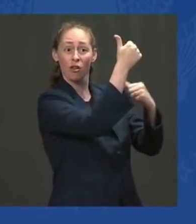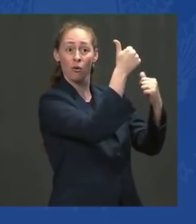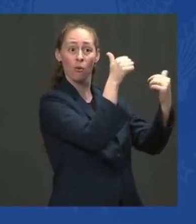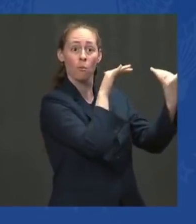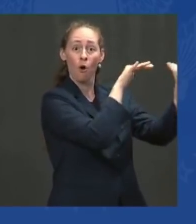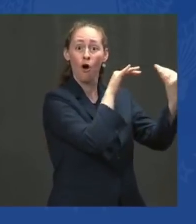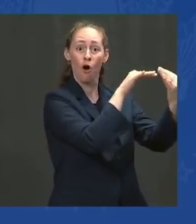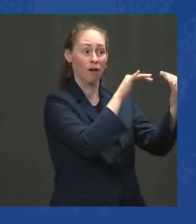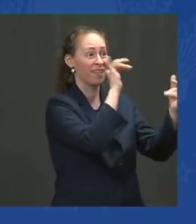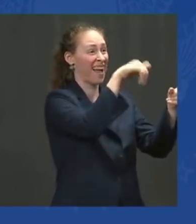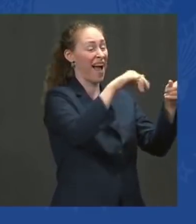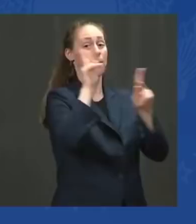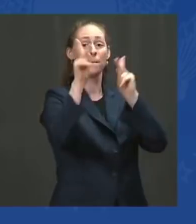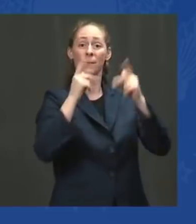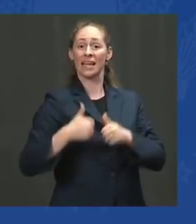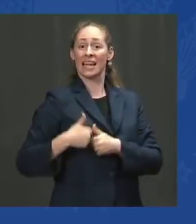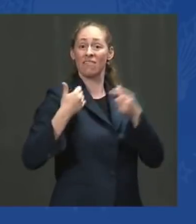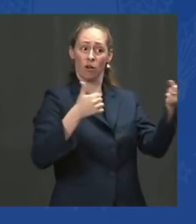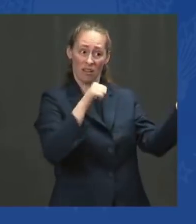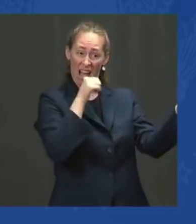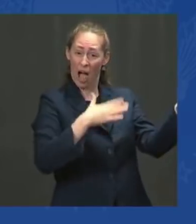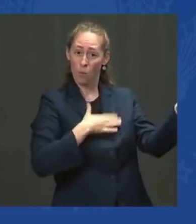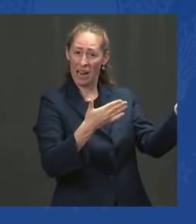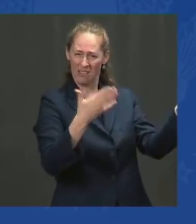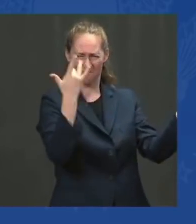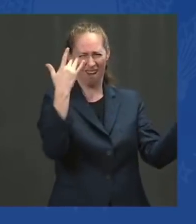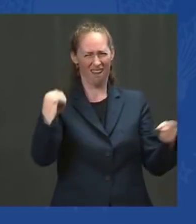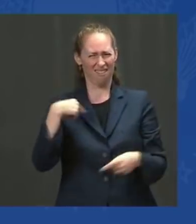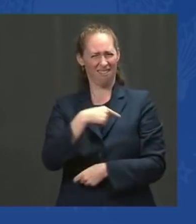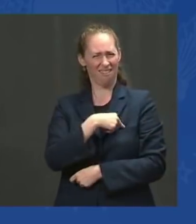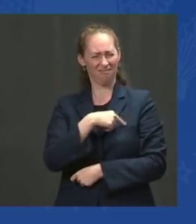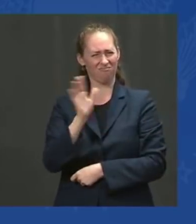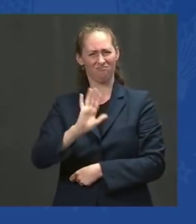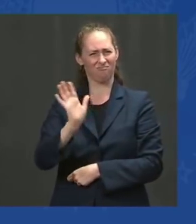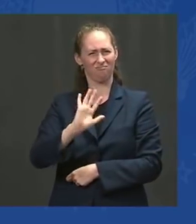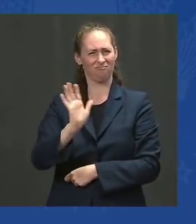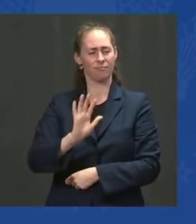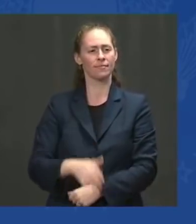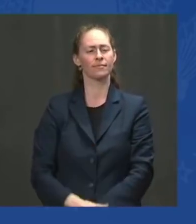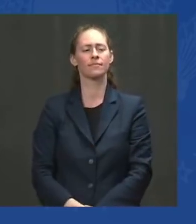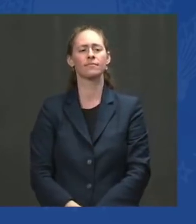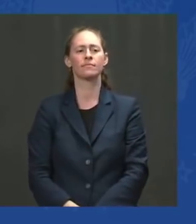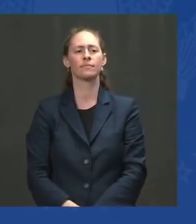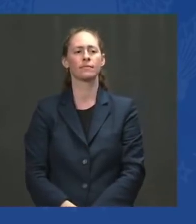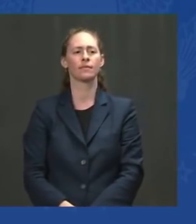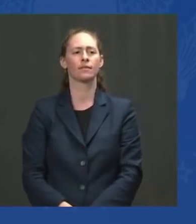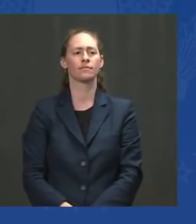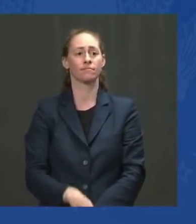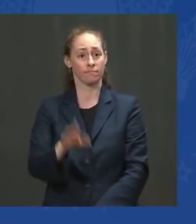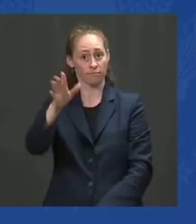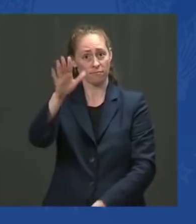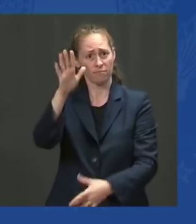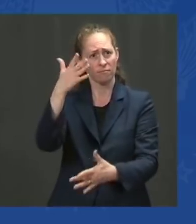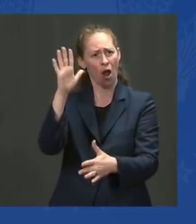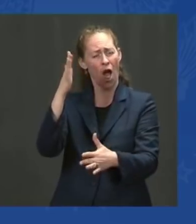另外一方面是策反分化让住在塔利班的美军